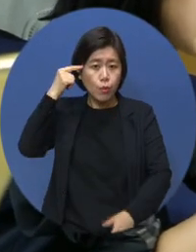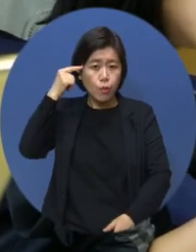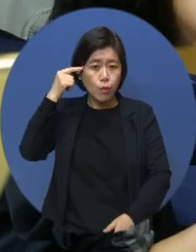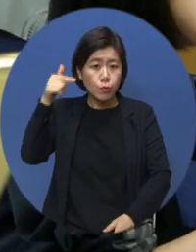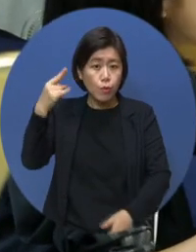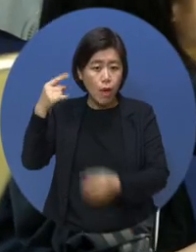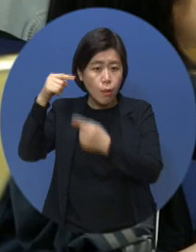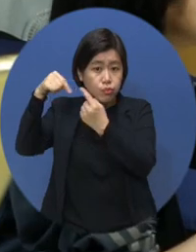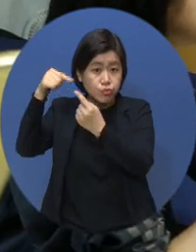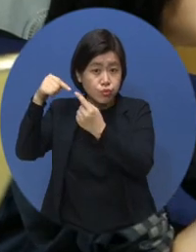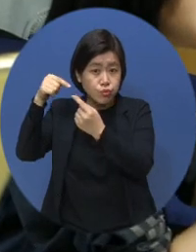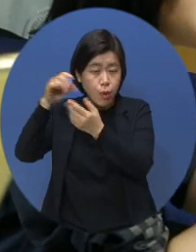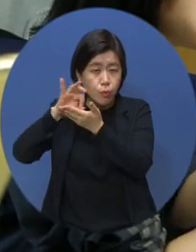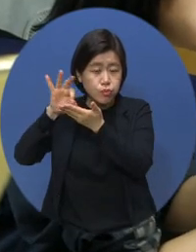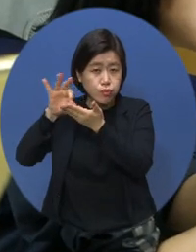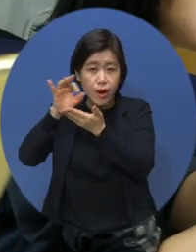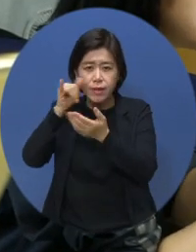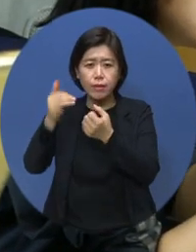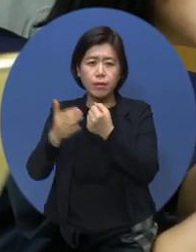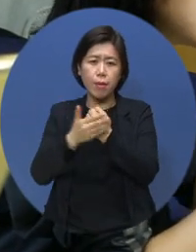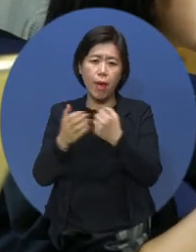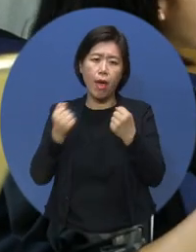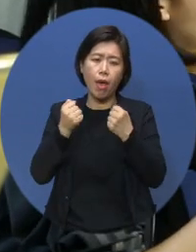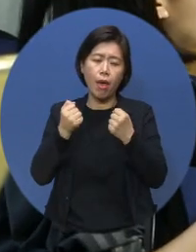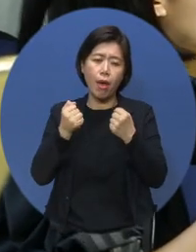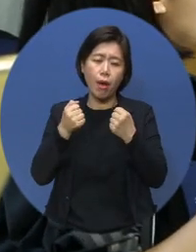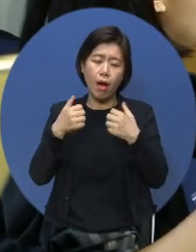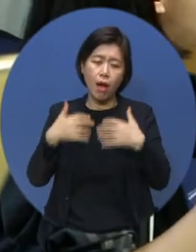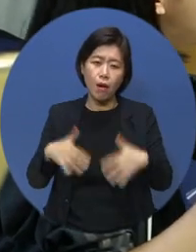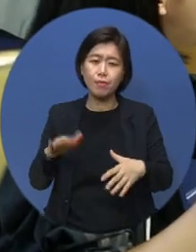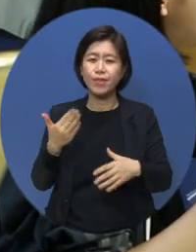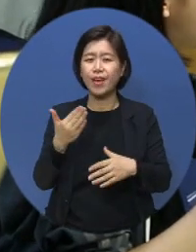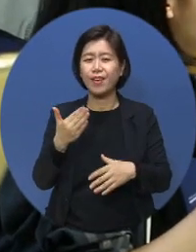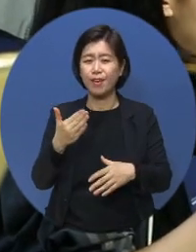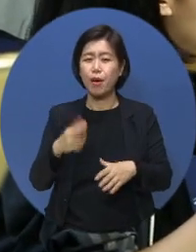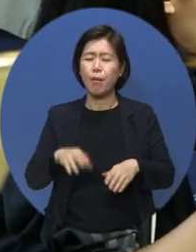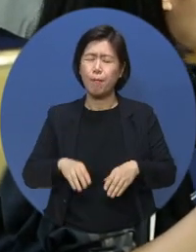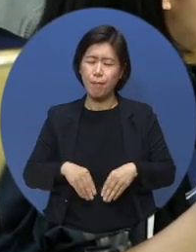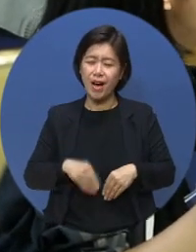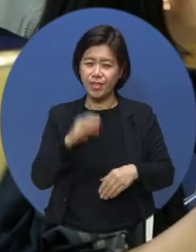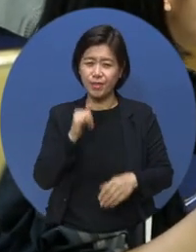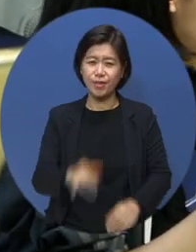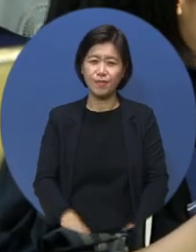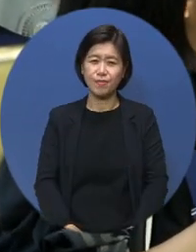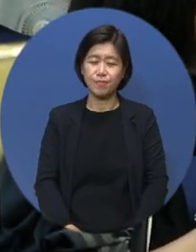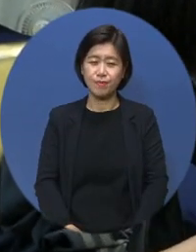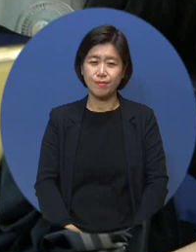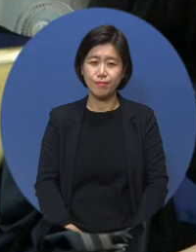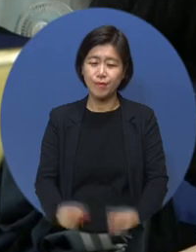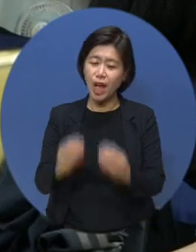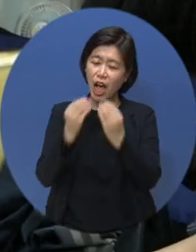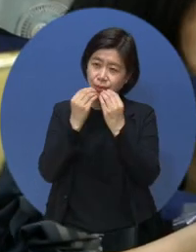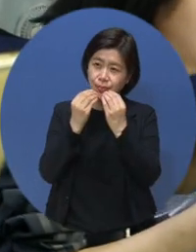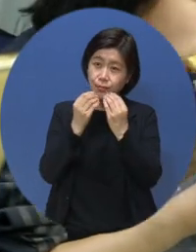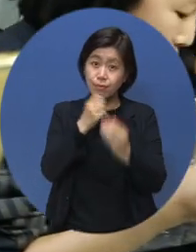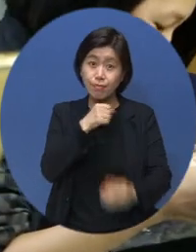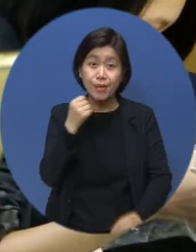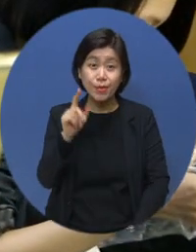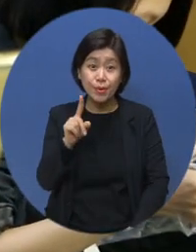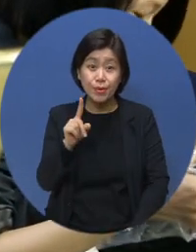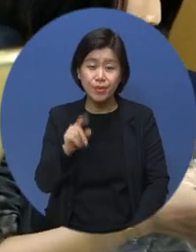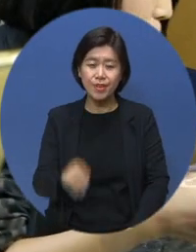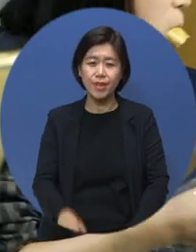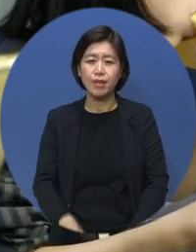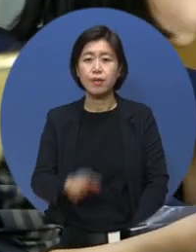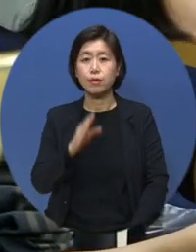같아요 그래서 좀 105 제가 많이 크거나 봤습니다 예 맞춰서 뜻인 것 말씀 진짜로